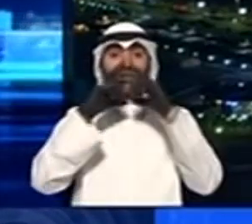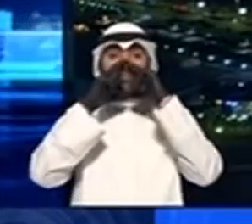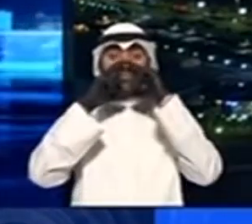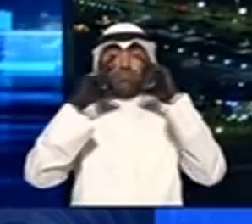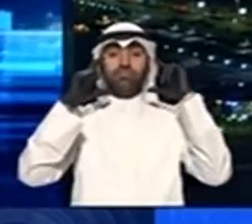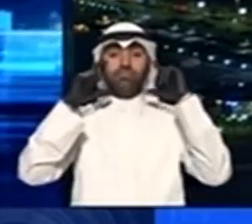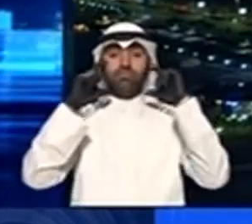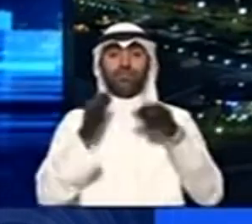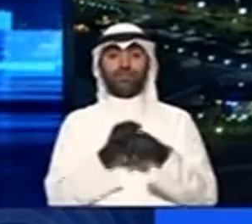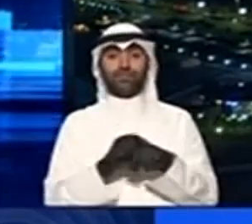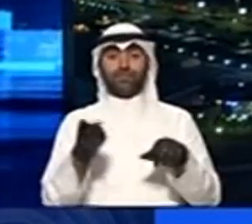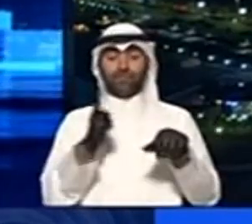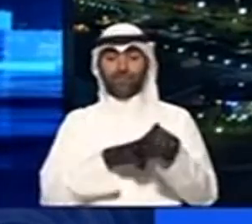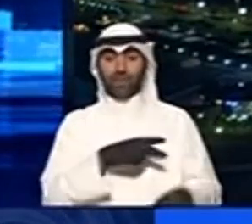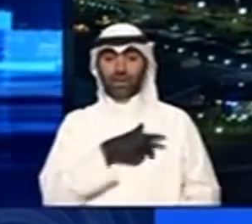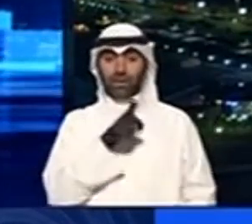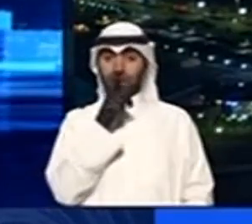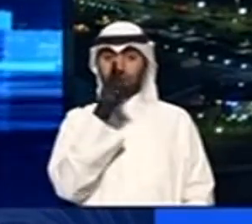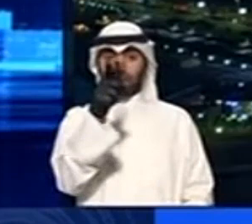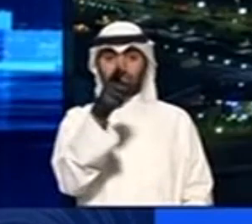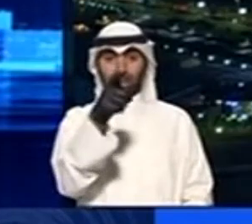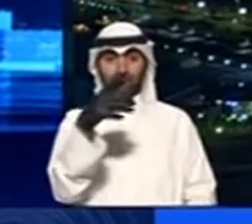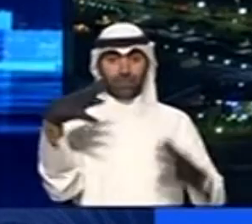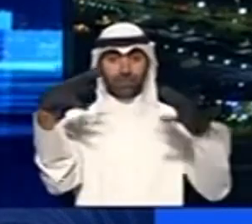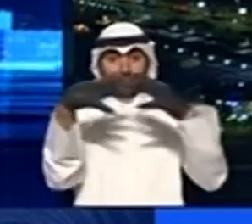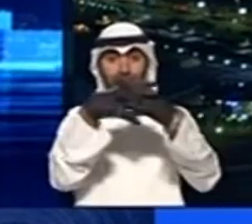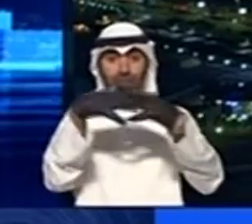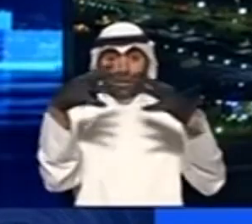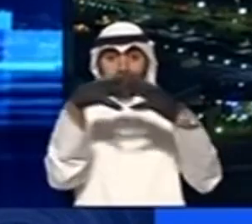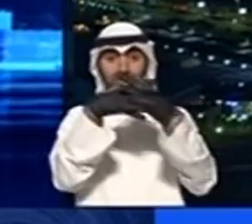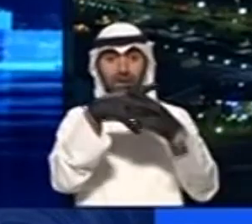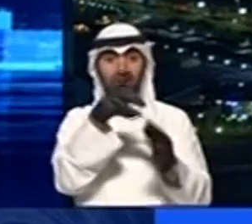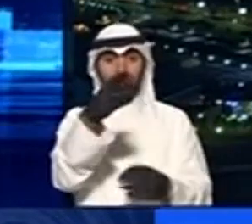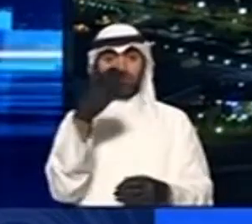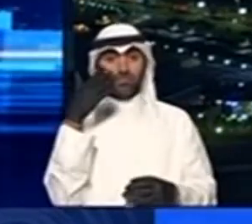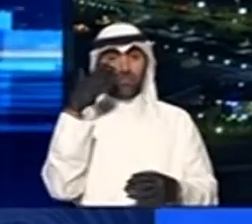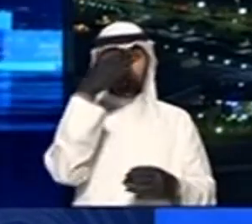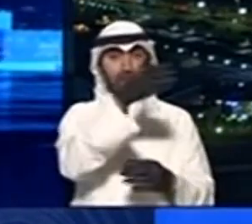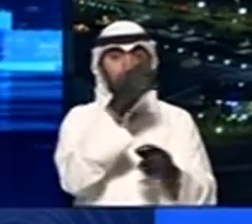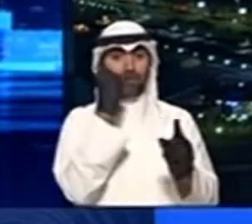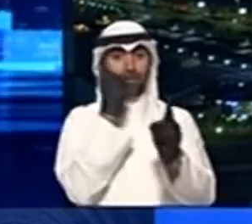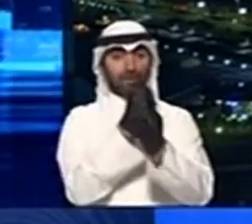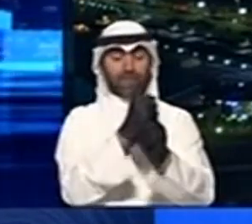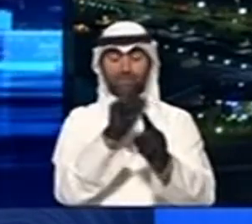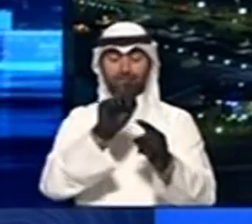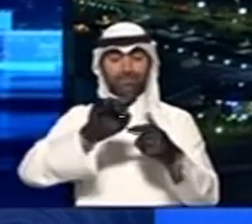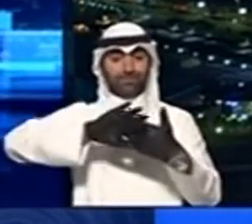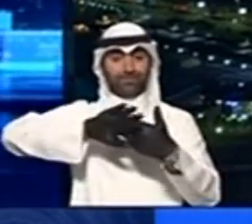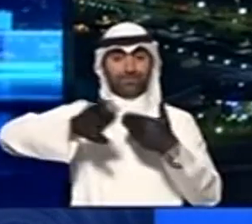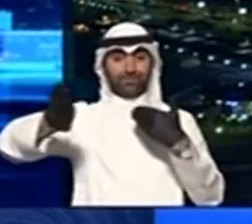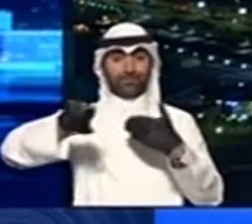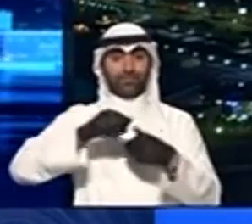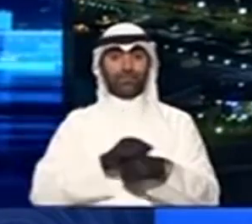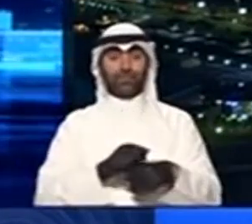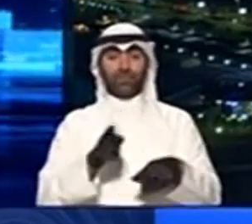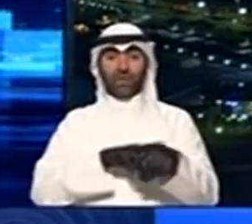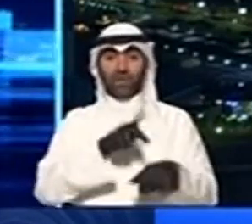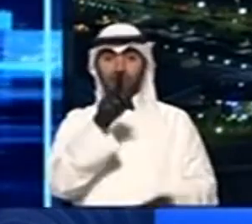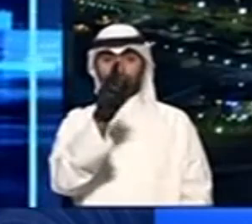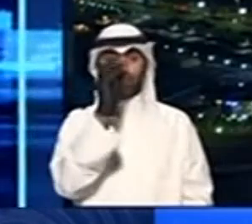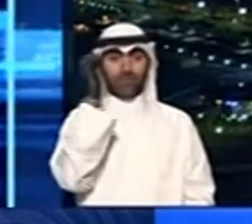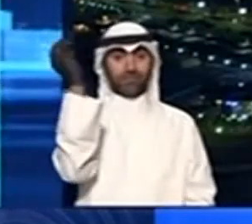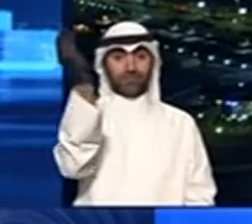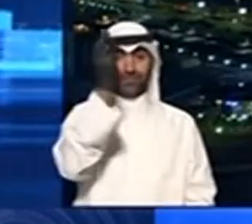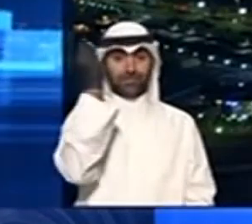عن الزحمة، عدم الخروج إلا للضرورة، الحفاظ على الشرائح الأكثر اختطارا من كبار السن